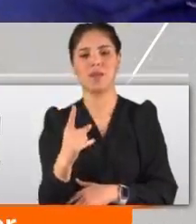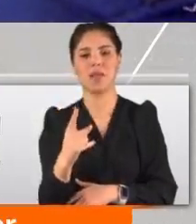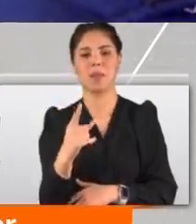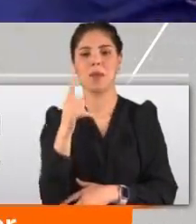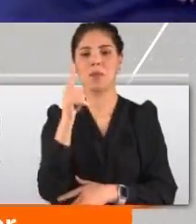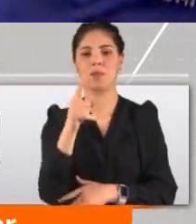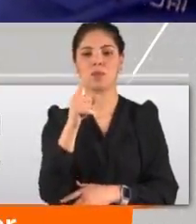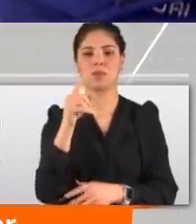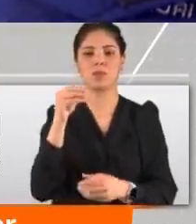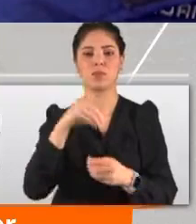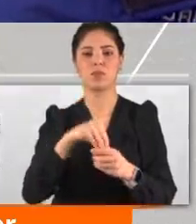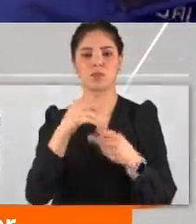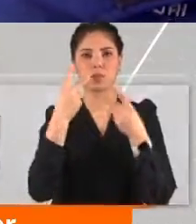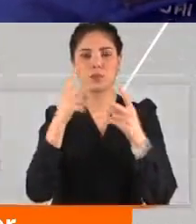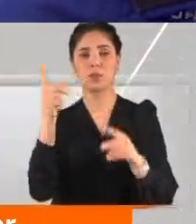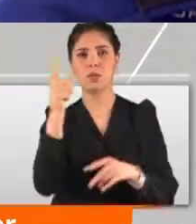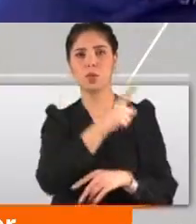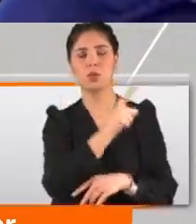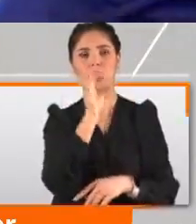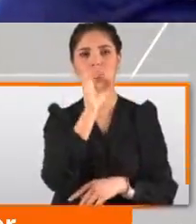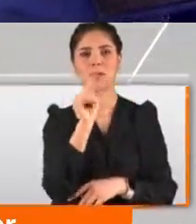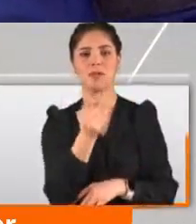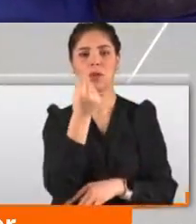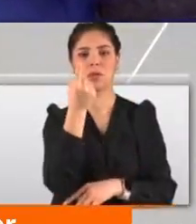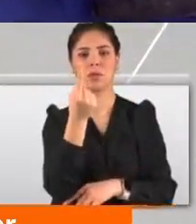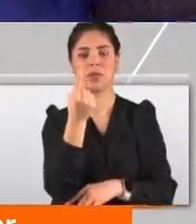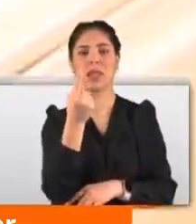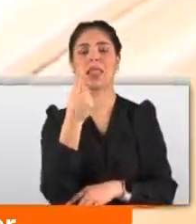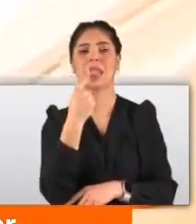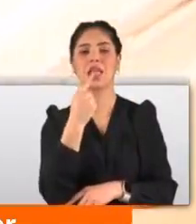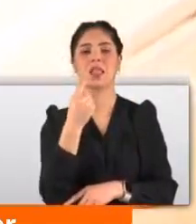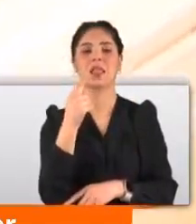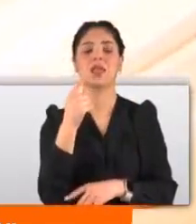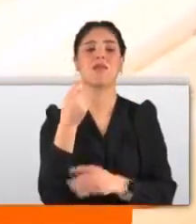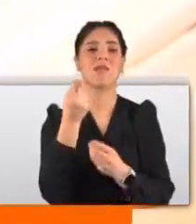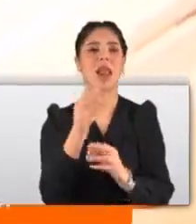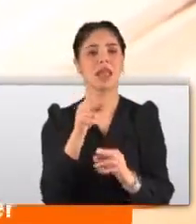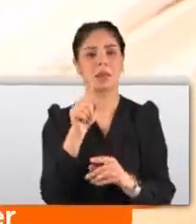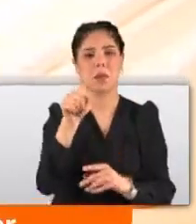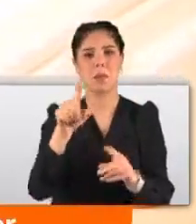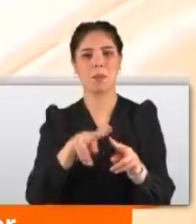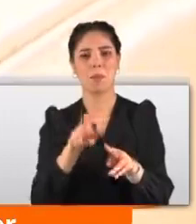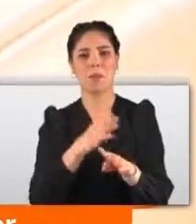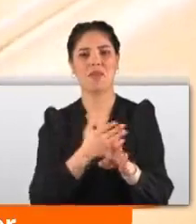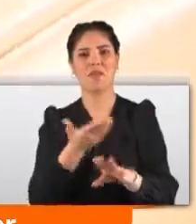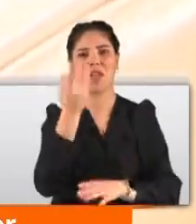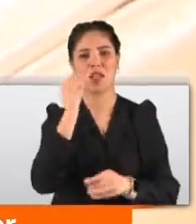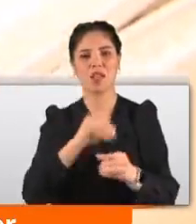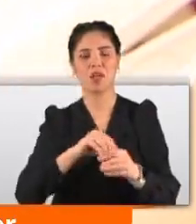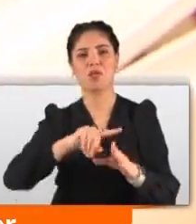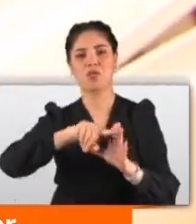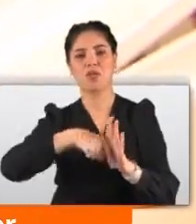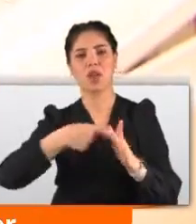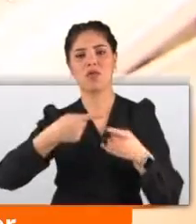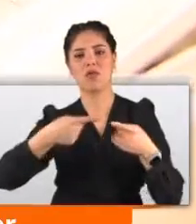diyorlar. Açıklanıyor. %0,1 katılmış tatlandırıcı gibi. Ama onlar meyve miktarını fazla göstermek için reçele